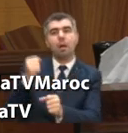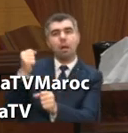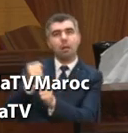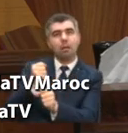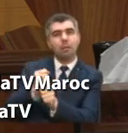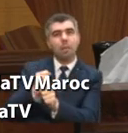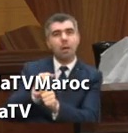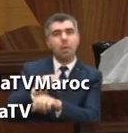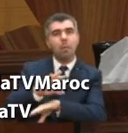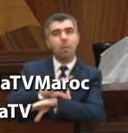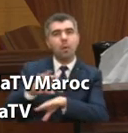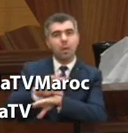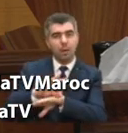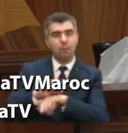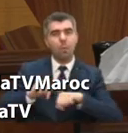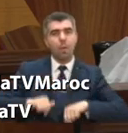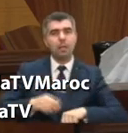بالقطاع العمومي للصحة.